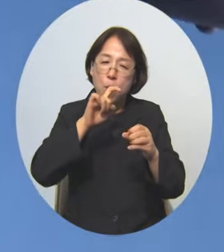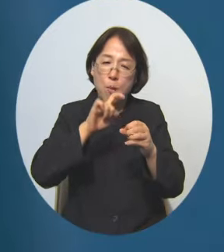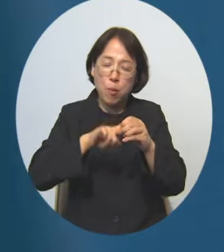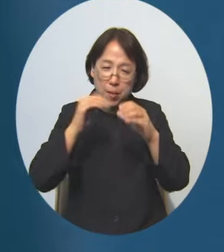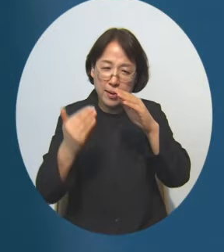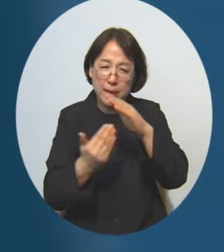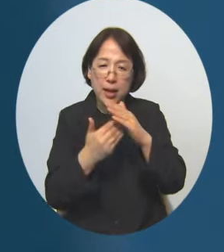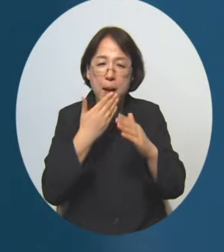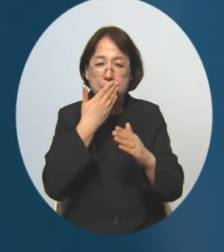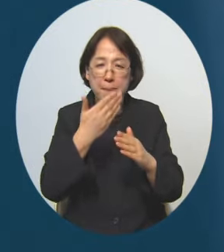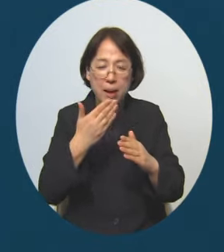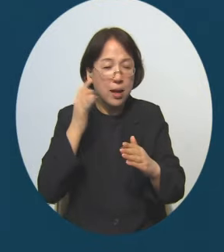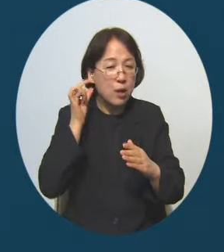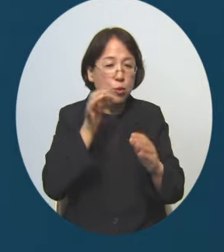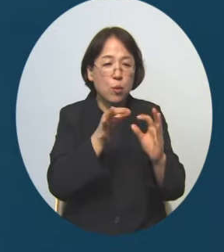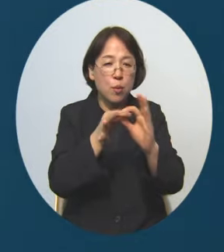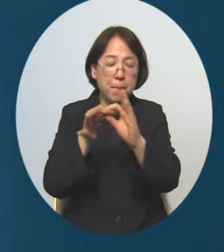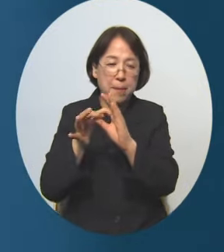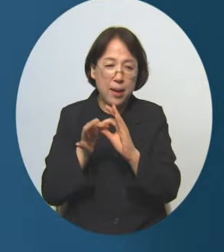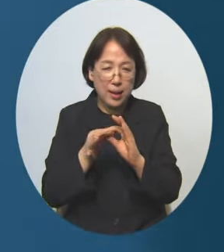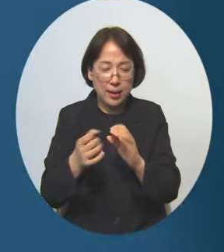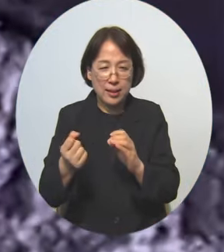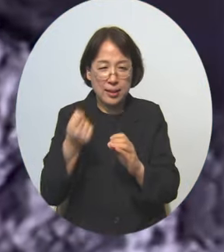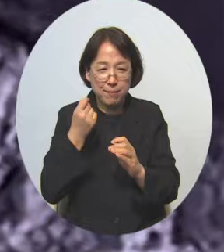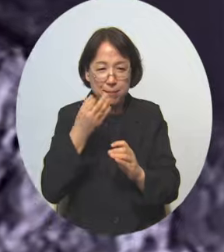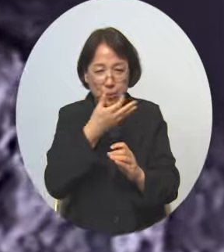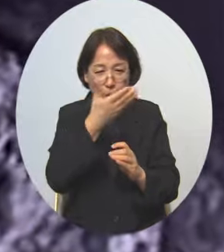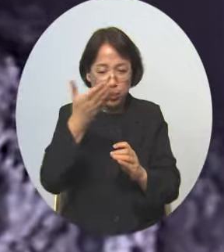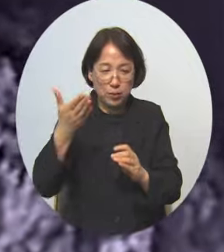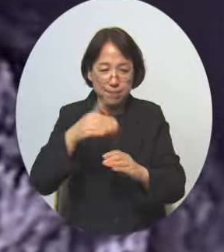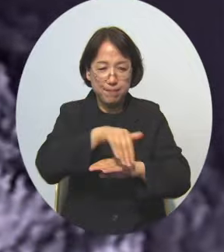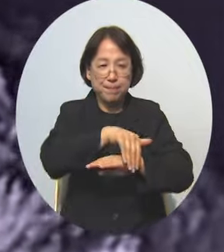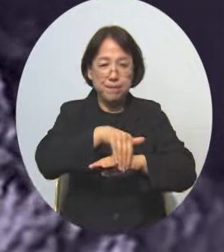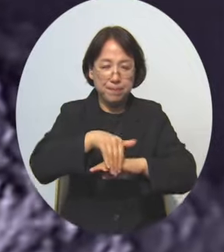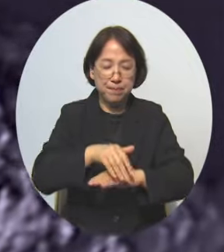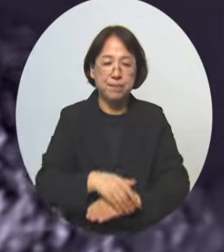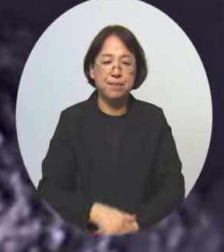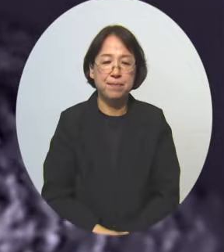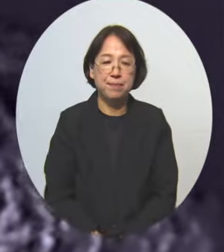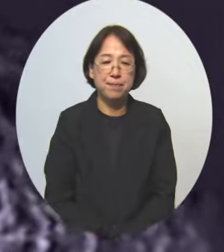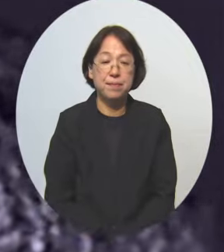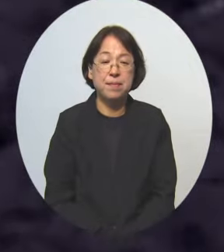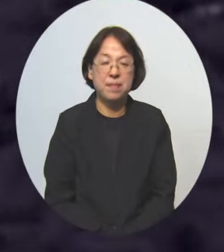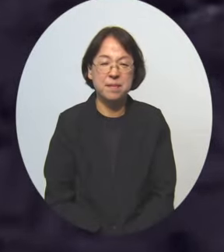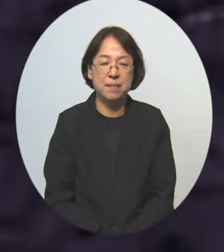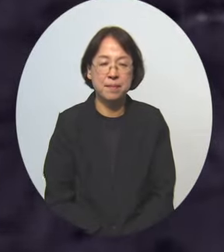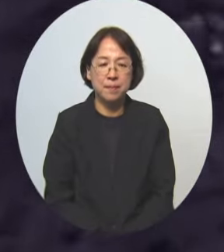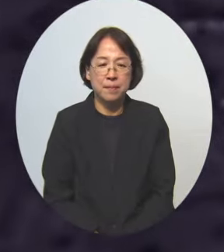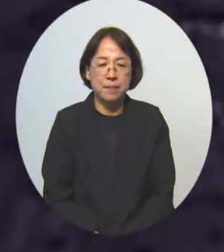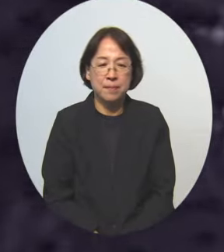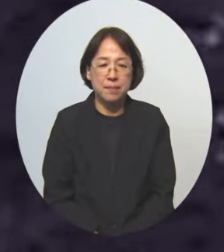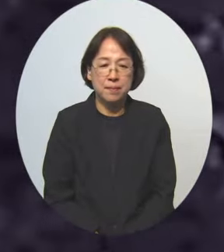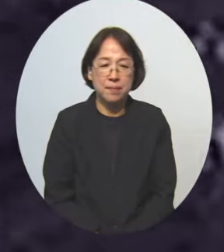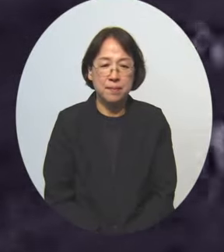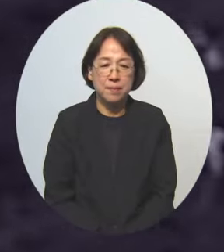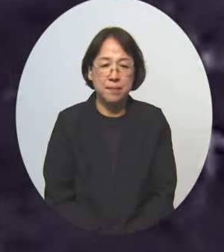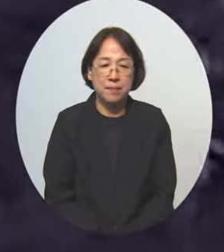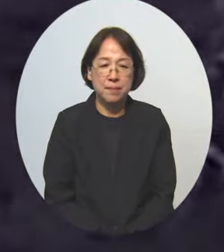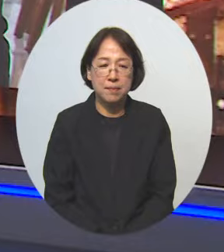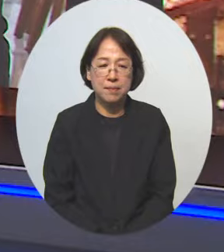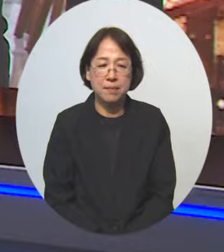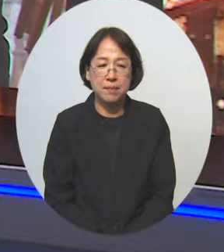수 있는 동맹의 강력한 힘을 구현해 나갈 것이라고 강조했습니다. KTV 김유리입니다.